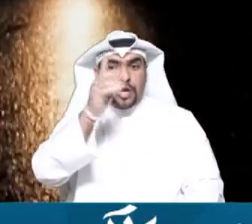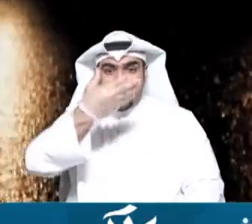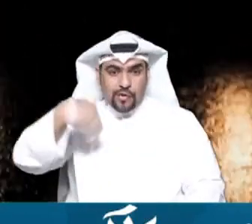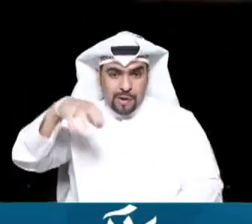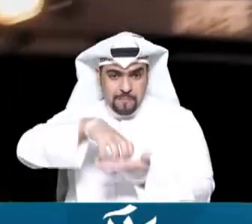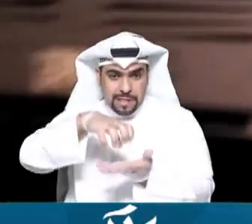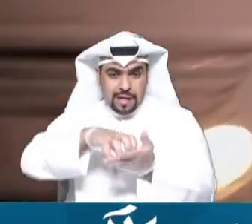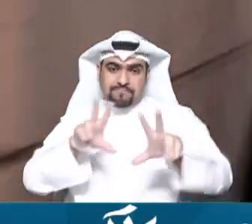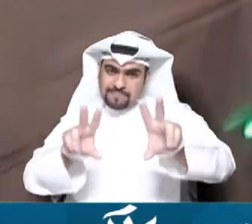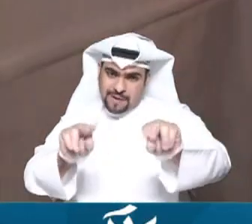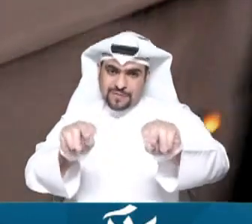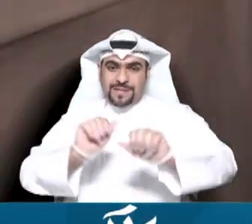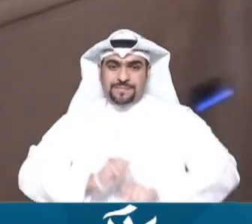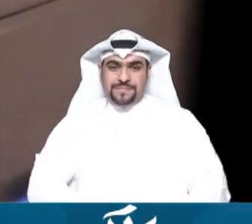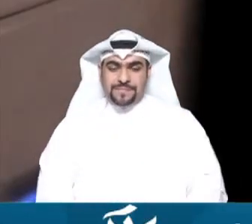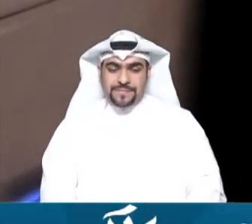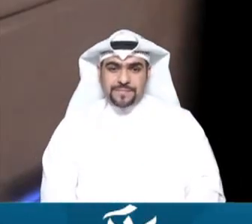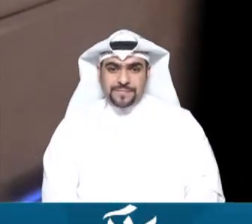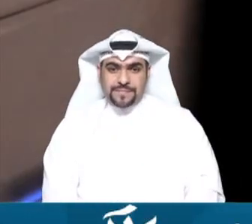الله.